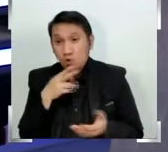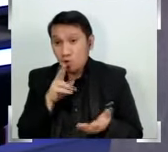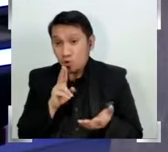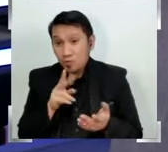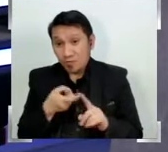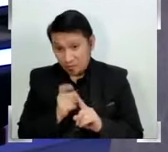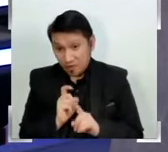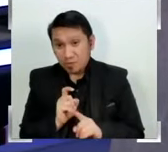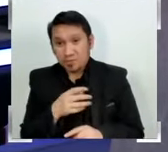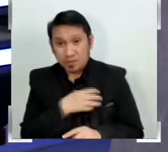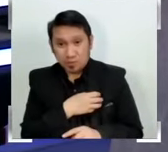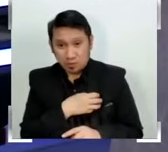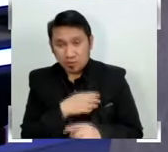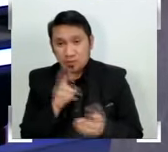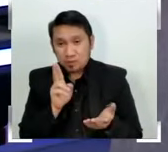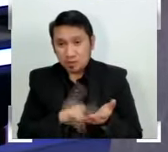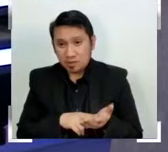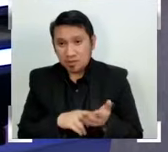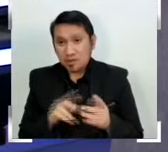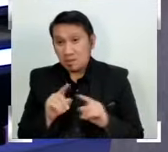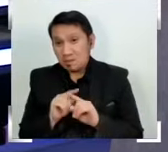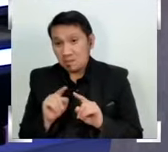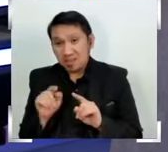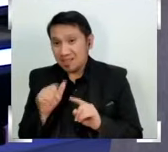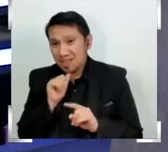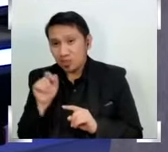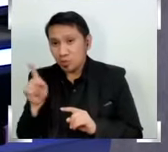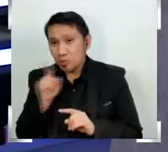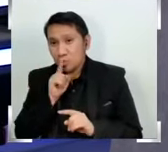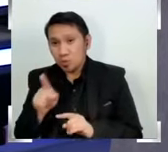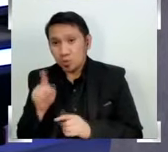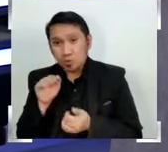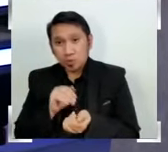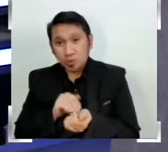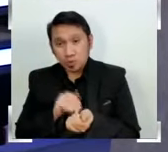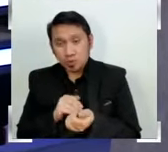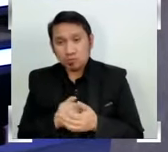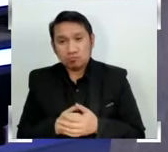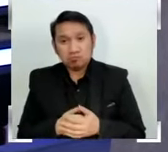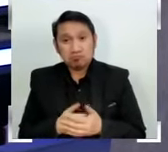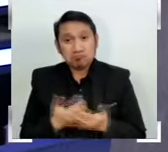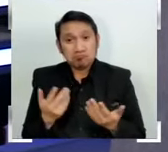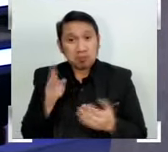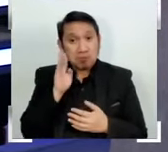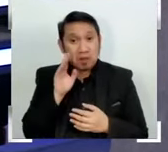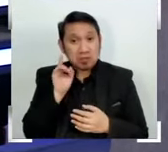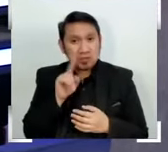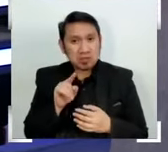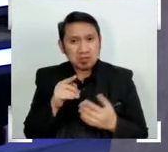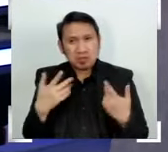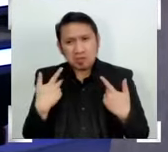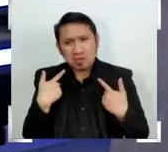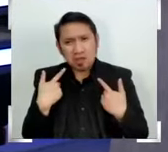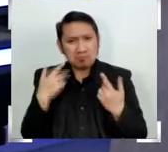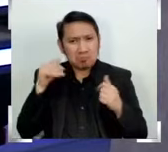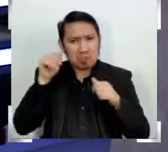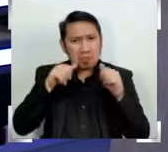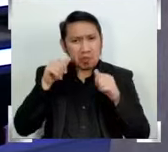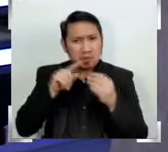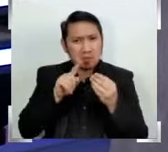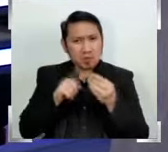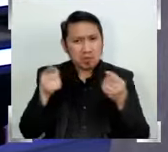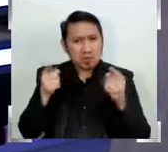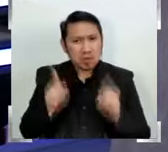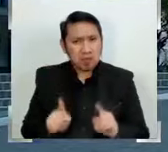Camilo Cascolan sa halip na kanyang attending physician. May pagdududa ang mga kapatid ni Cascolan tungkol sa kanyang sinapit. Saksi si